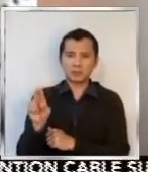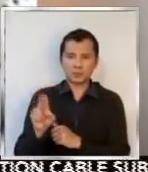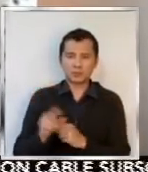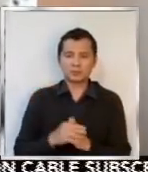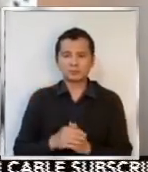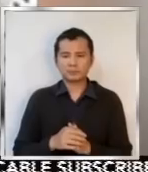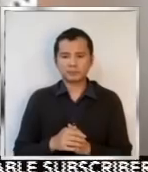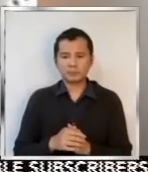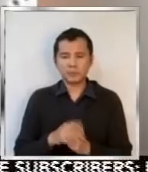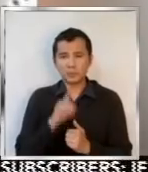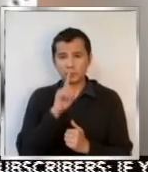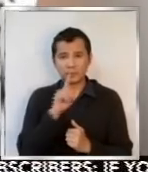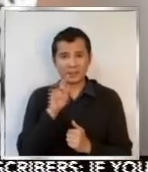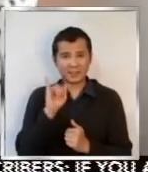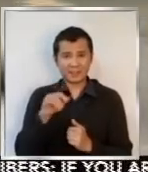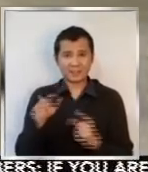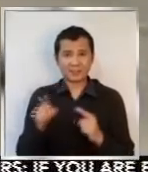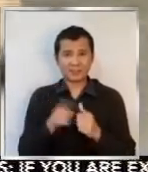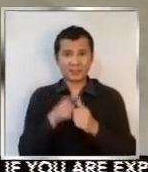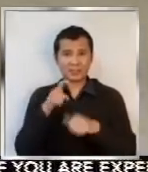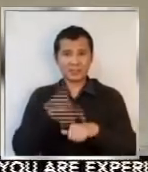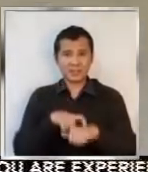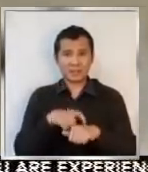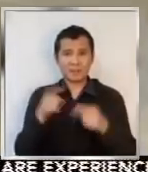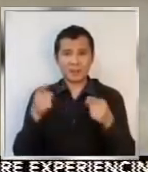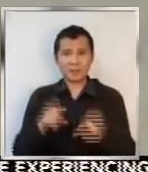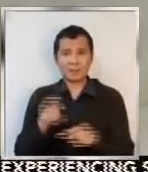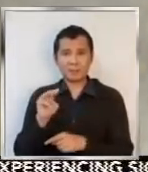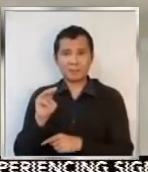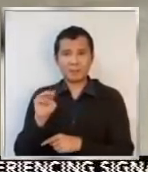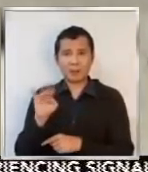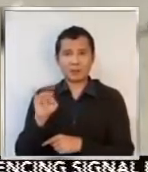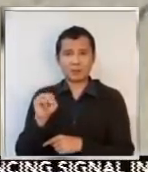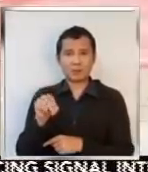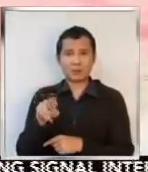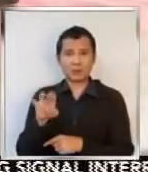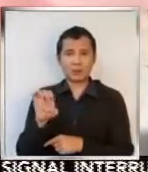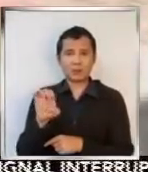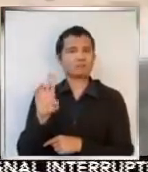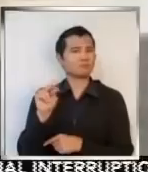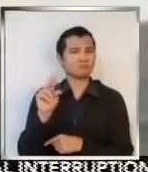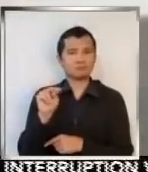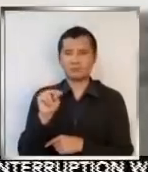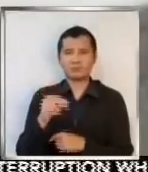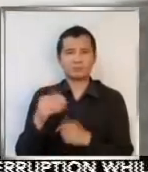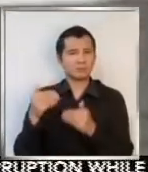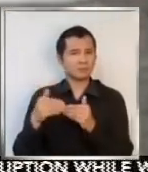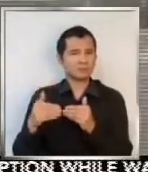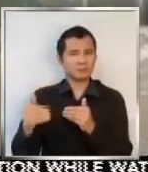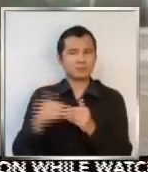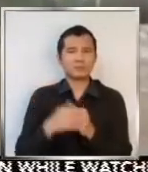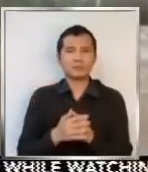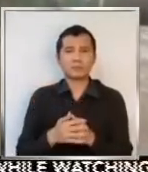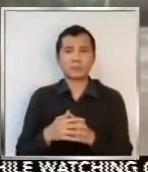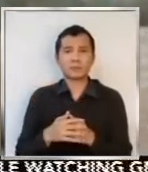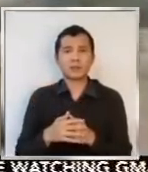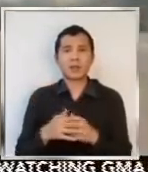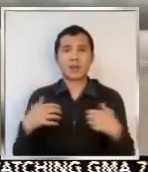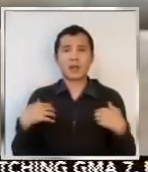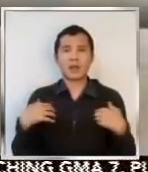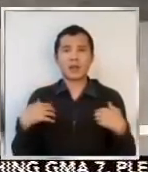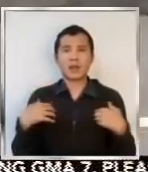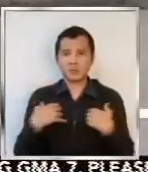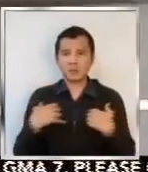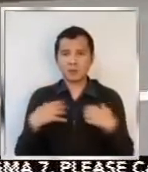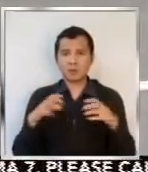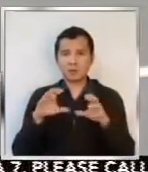first time that this happened in Marinduque. Kung tutuusin, ayon sa Animal Kingdom Foundation, may mga pagkakataon naman